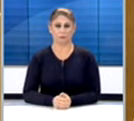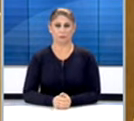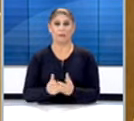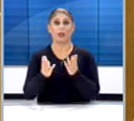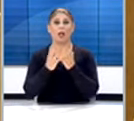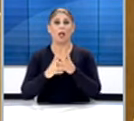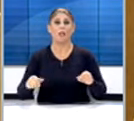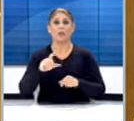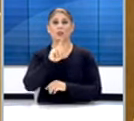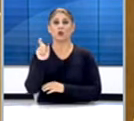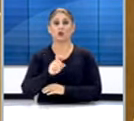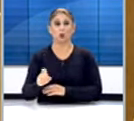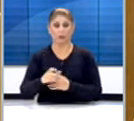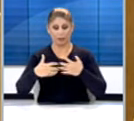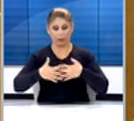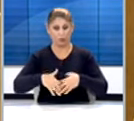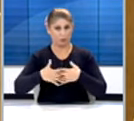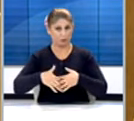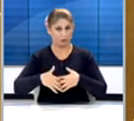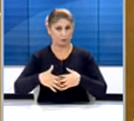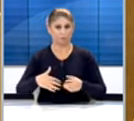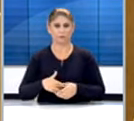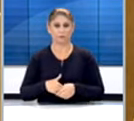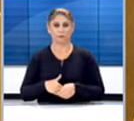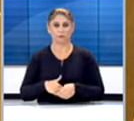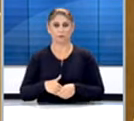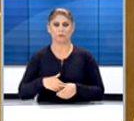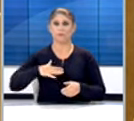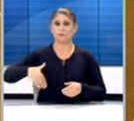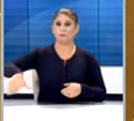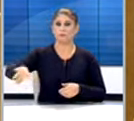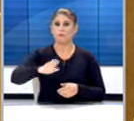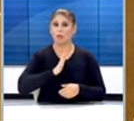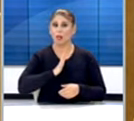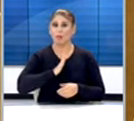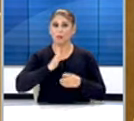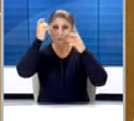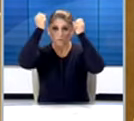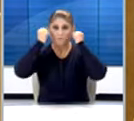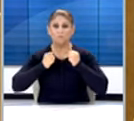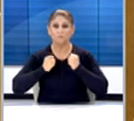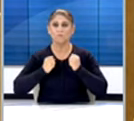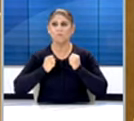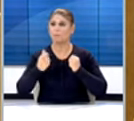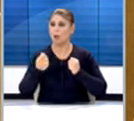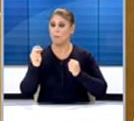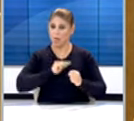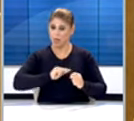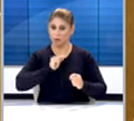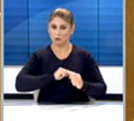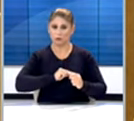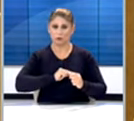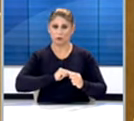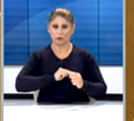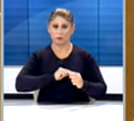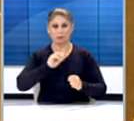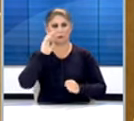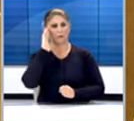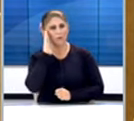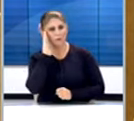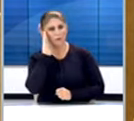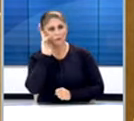Χάθηκαν ζωές, εξοπλισμοί. Ο κόσμος έχασε το βιός του. Και κάθεται να